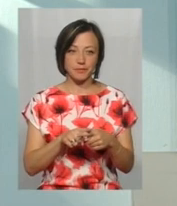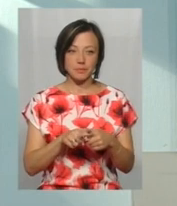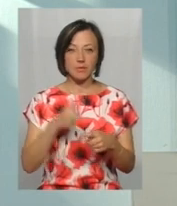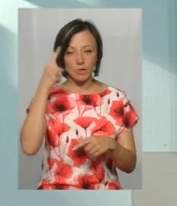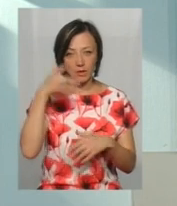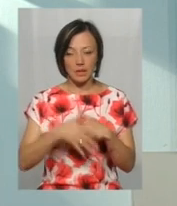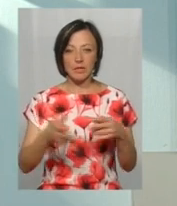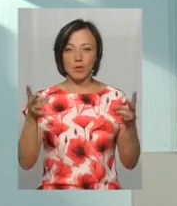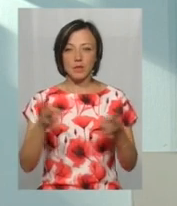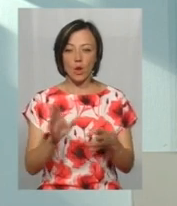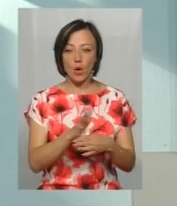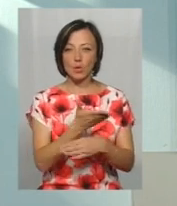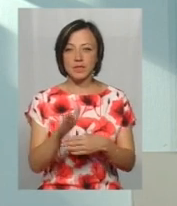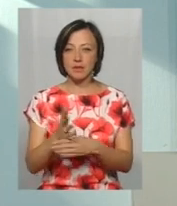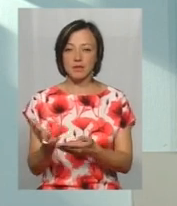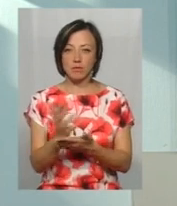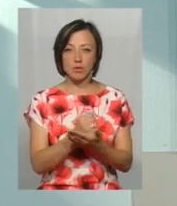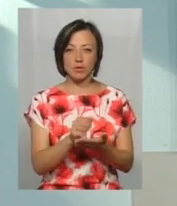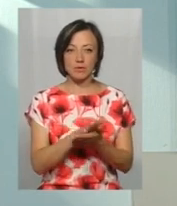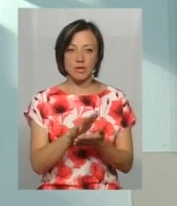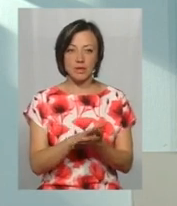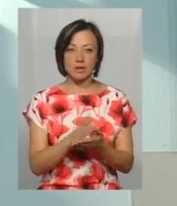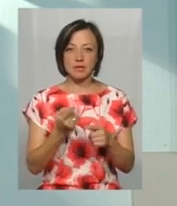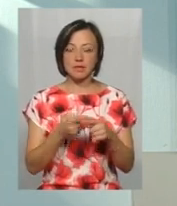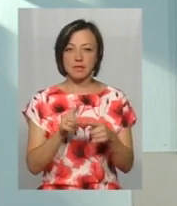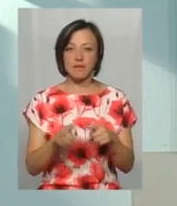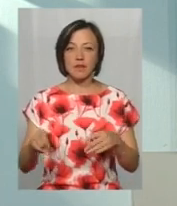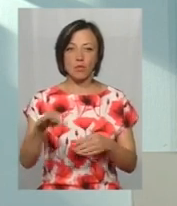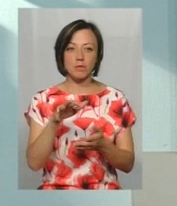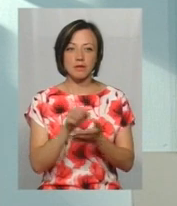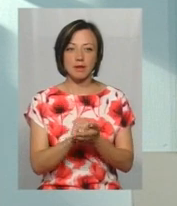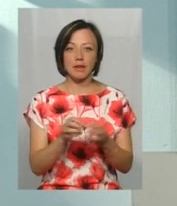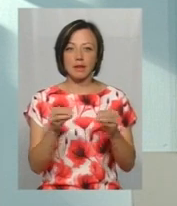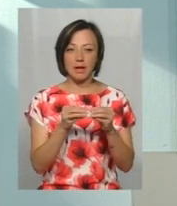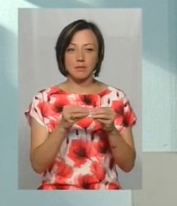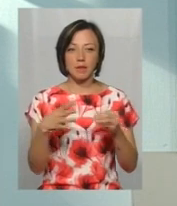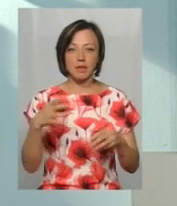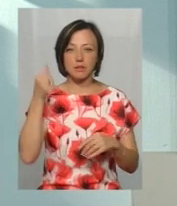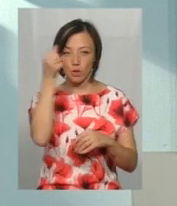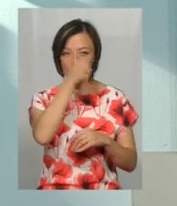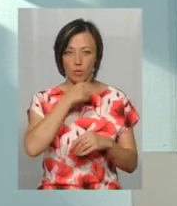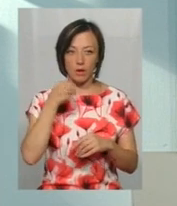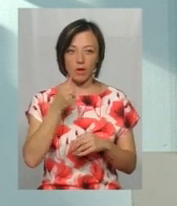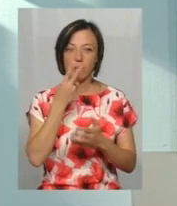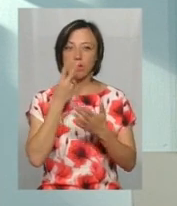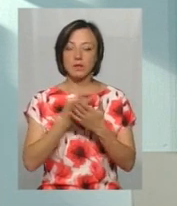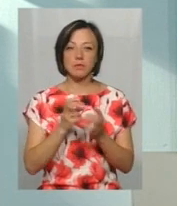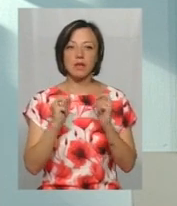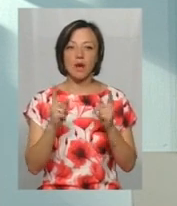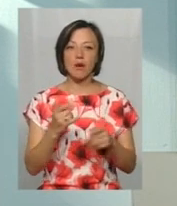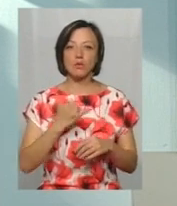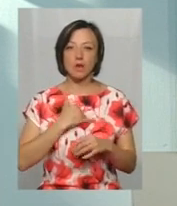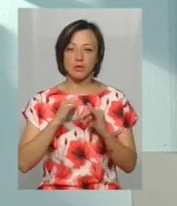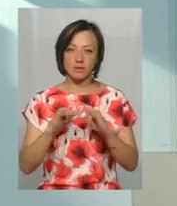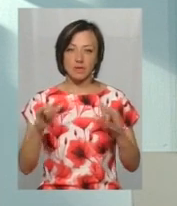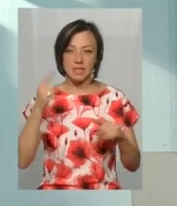осознання необхідності роздільного збору сміття. В неї це в Європі це зайняло 10-15 років. Ну, подивимося, як буде